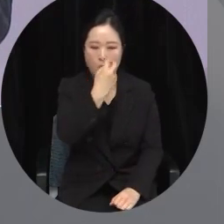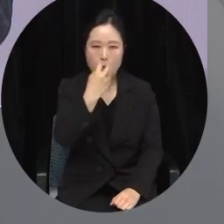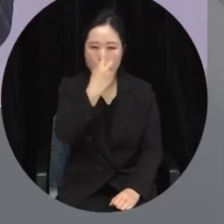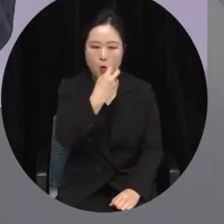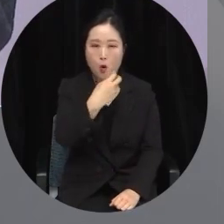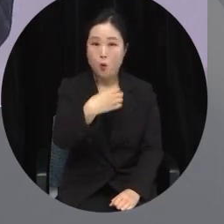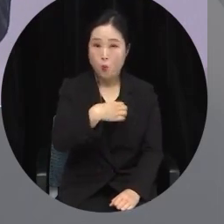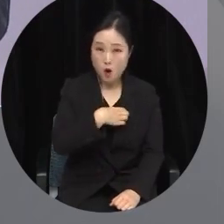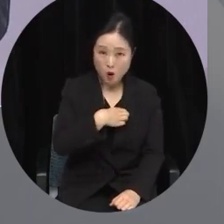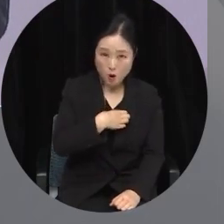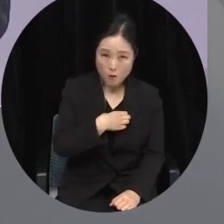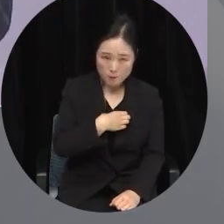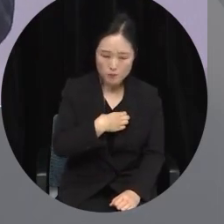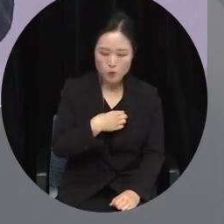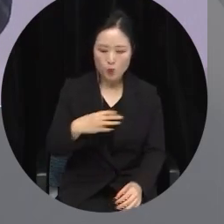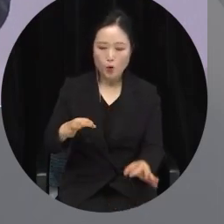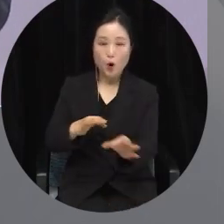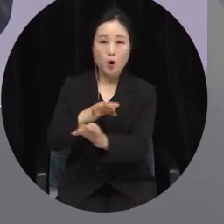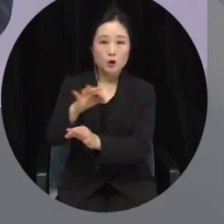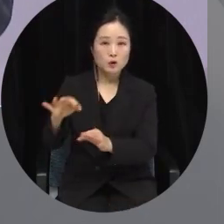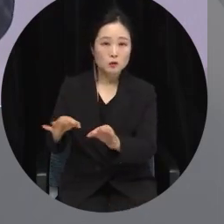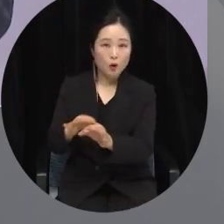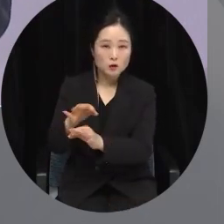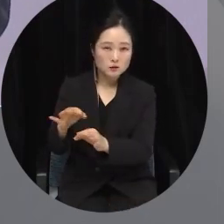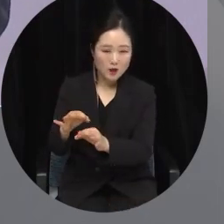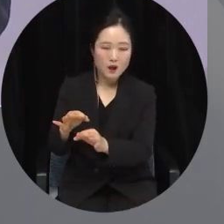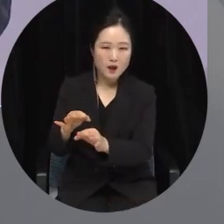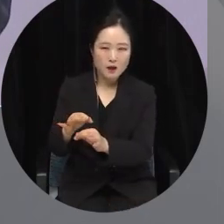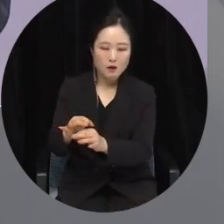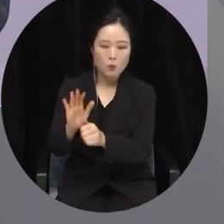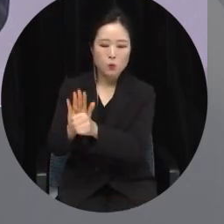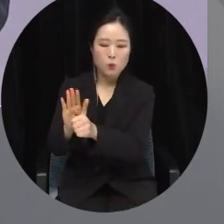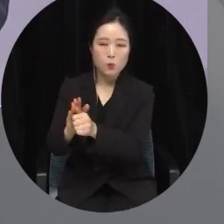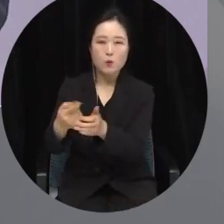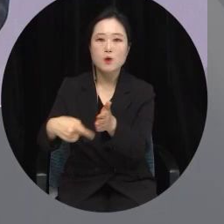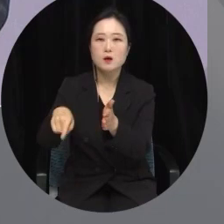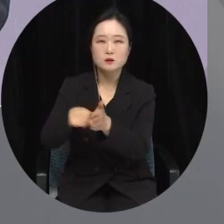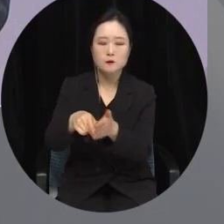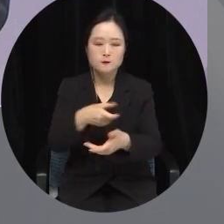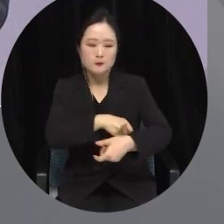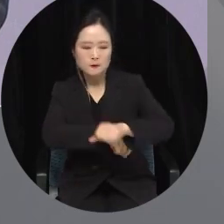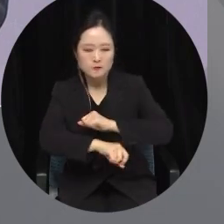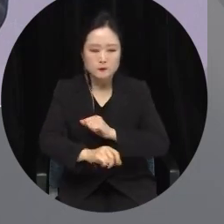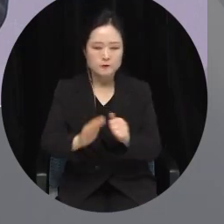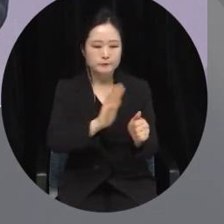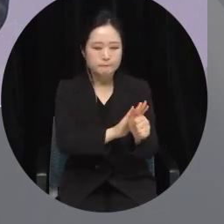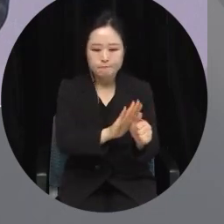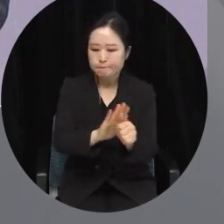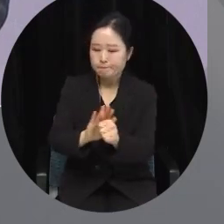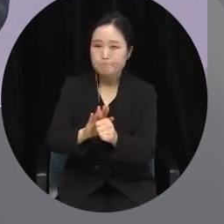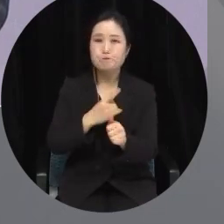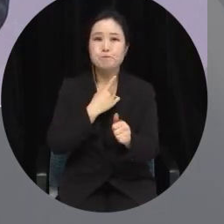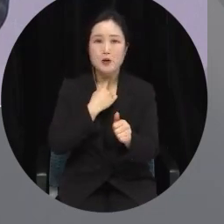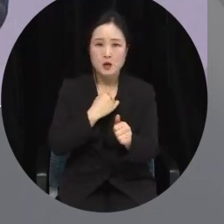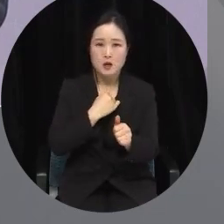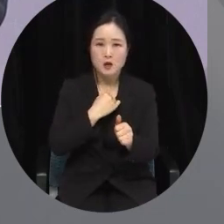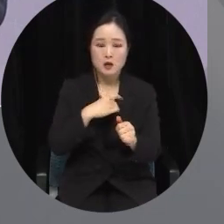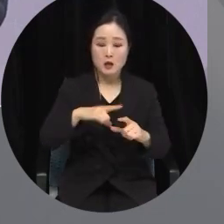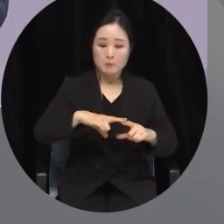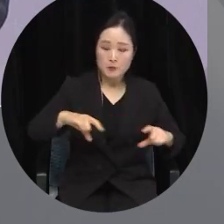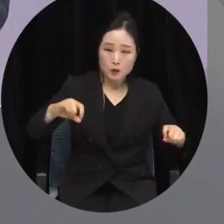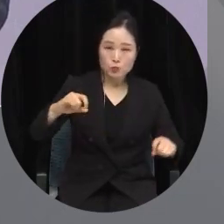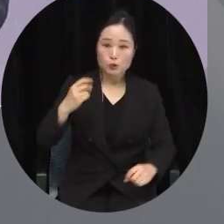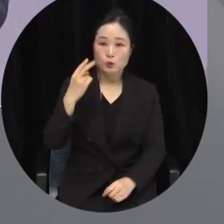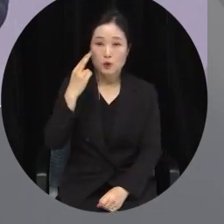막기 위해서 각 나라가 적극 대책을 강구했지요. 대부분 미국과 일본, 유럽 같은 경우는